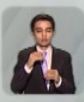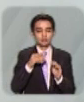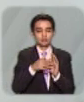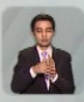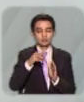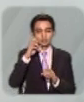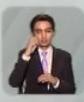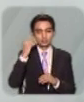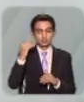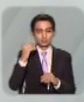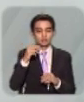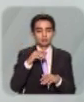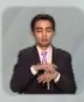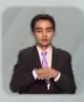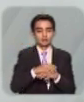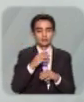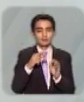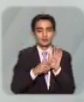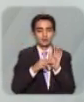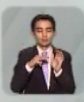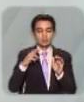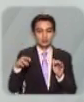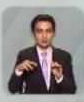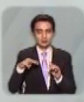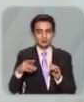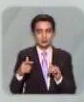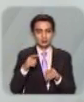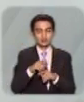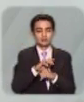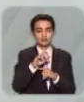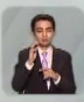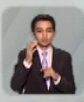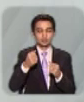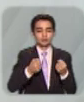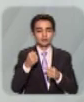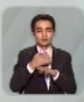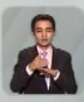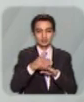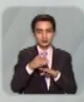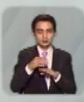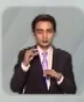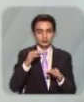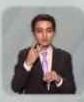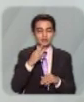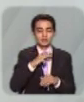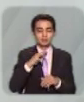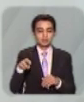банками второго уровня. 8 миллиардов тенге, из которых будут направлены на льготное автокредитование, а